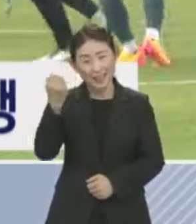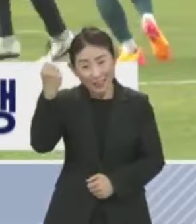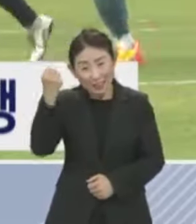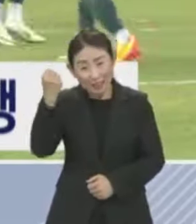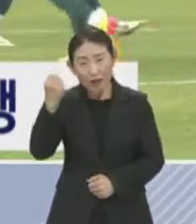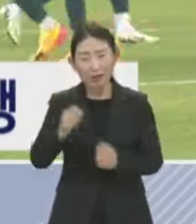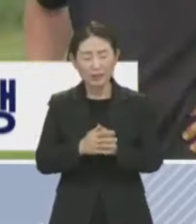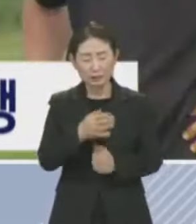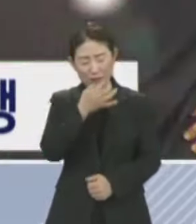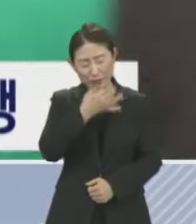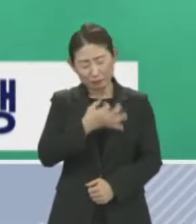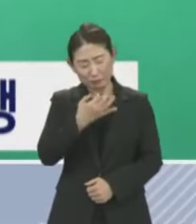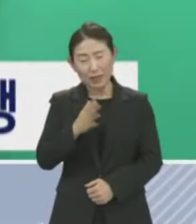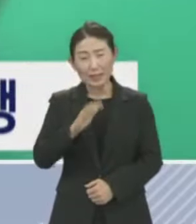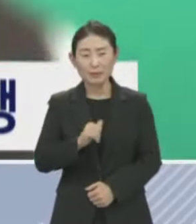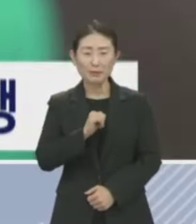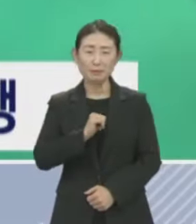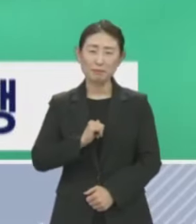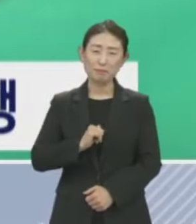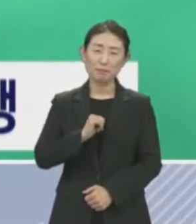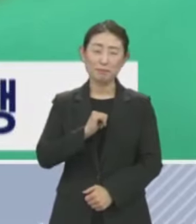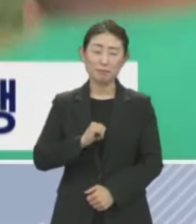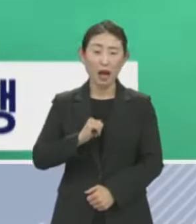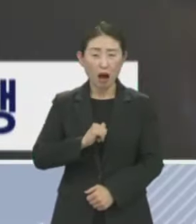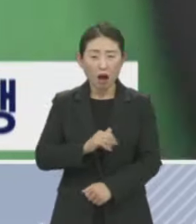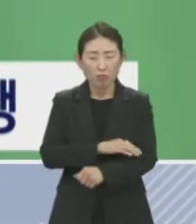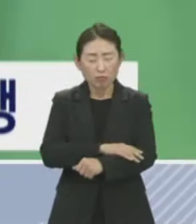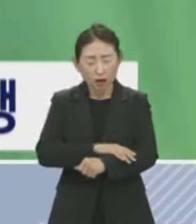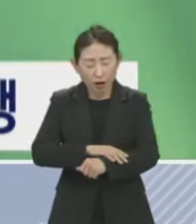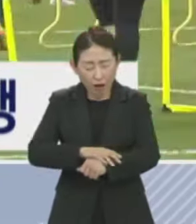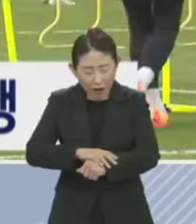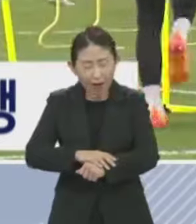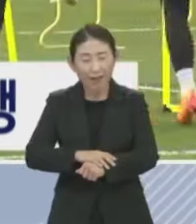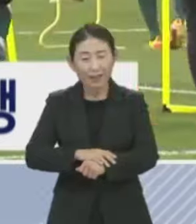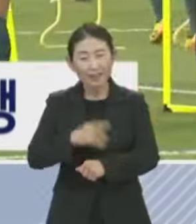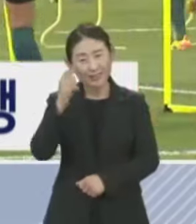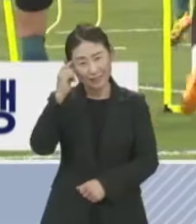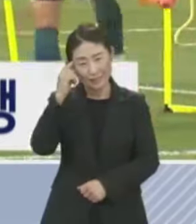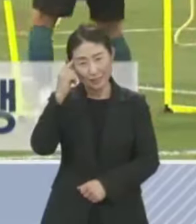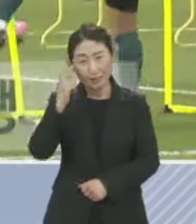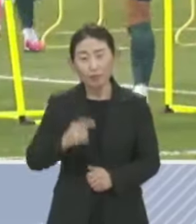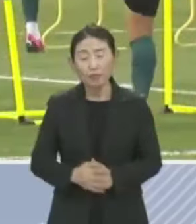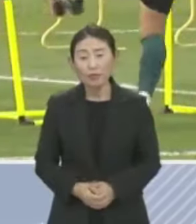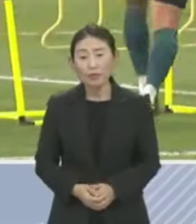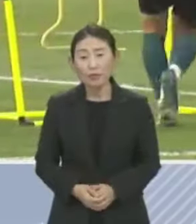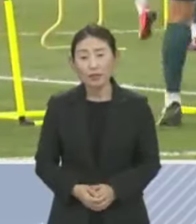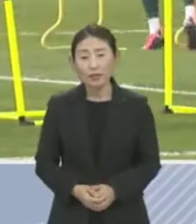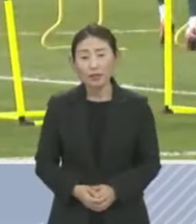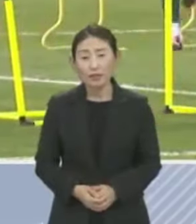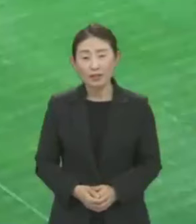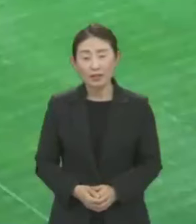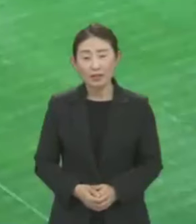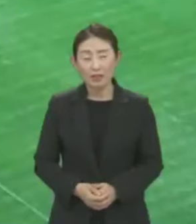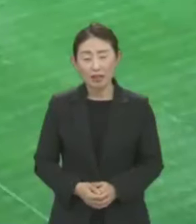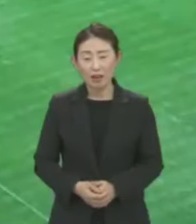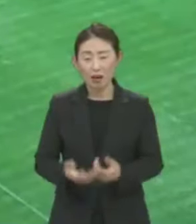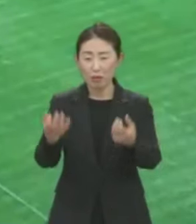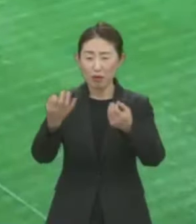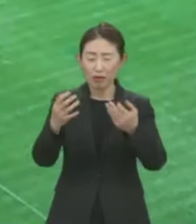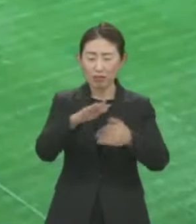조금 좀 힘들지만 좀 인내를 가지고 그 시기를 잘 넘겨야 된다는 생각이 좀 많았습니다. 팬들이 굉장히 좀